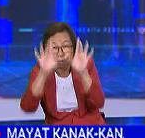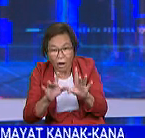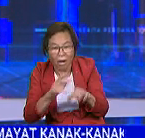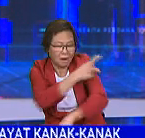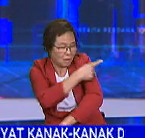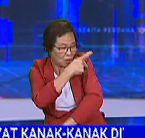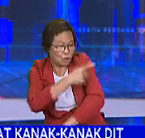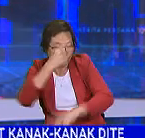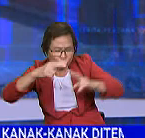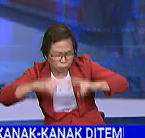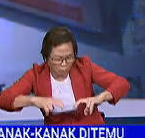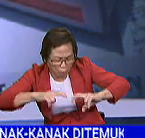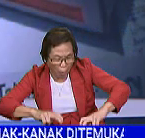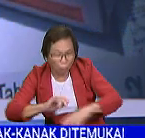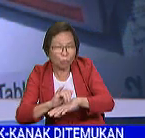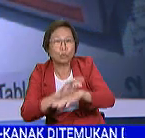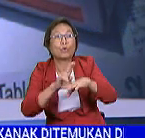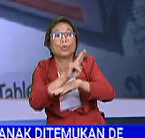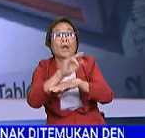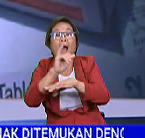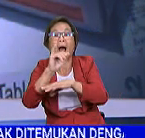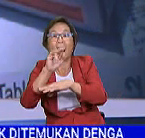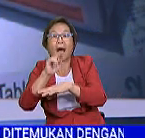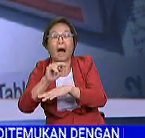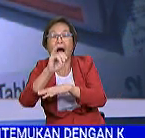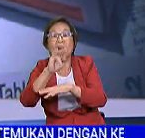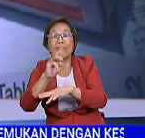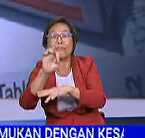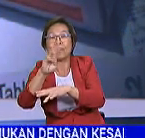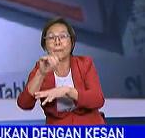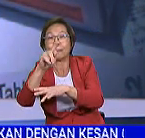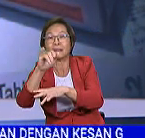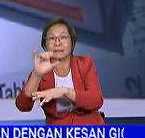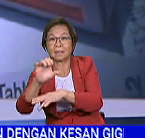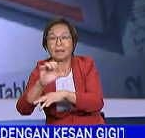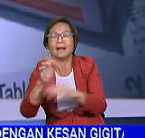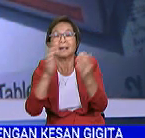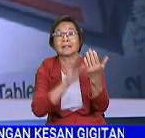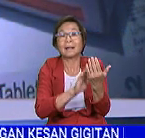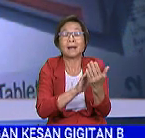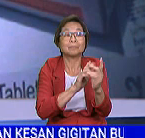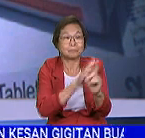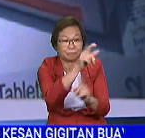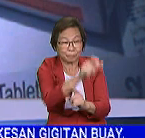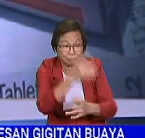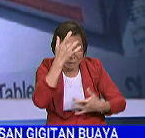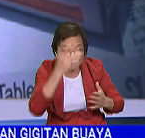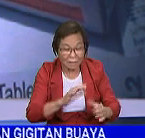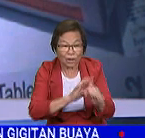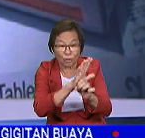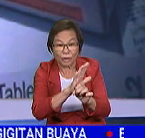klinikal bagi mengkaji penggunaan ivermectin sebagai profilaksis ke atas kontak rapat pesakit COVID-19 bulan